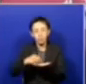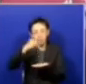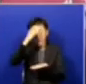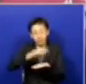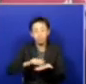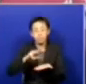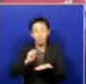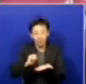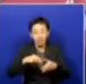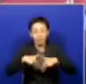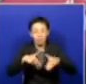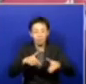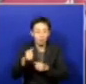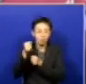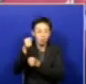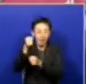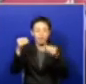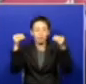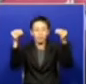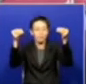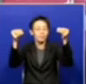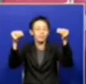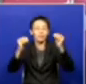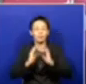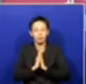นได้มาโชว์ป้ายขอบคุณค่ะท่านประธาน